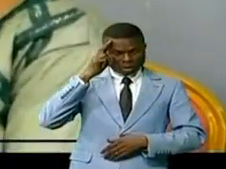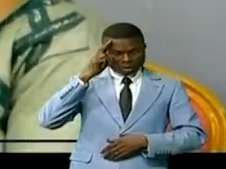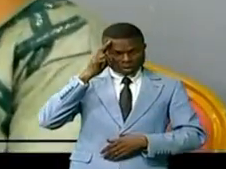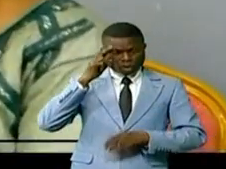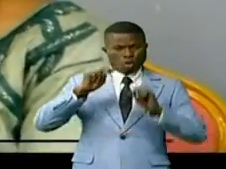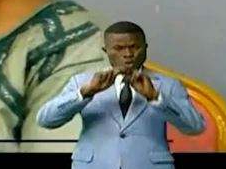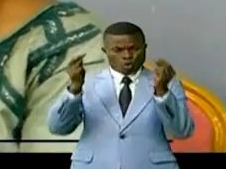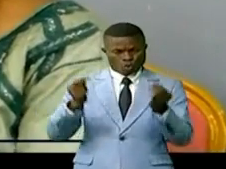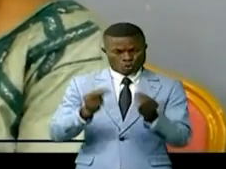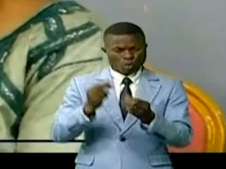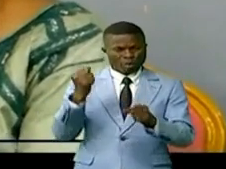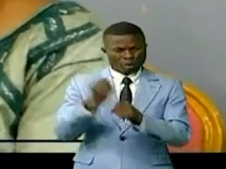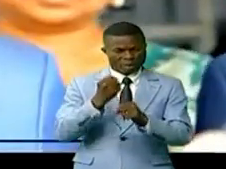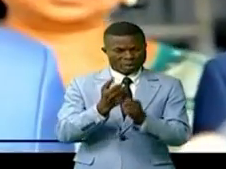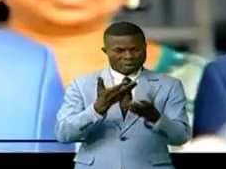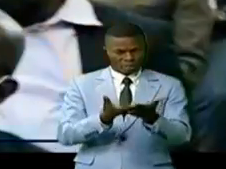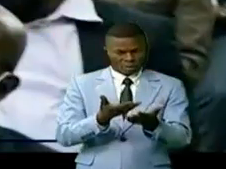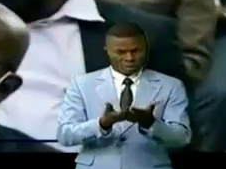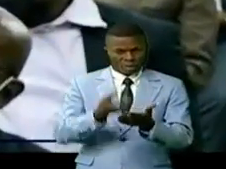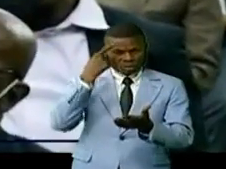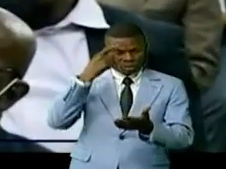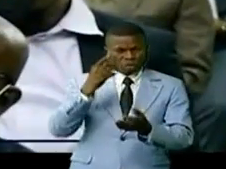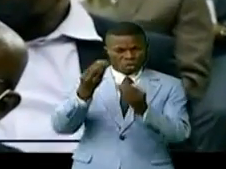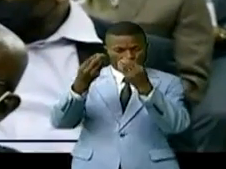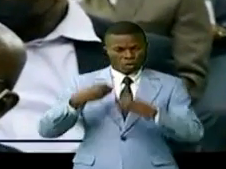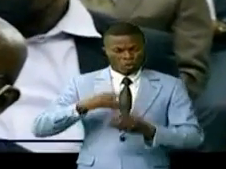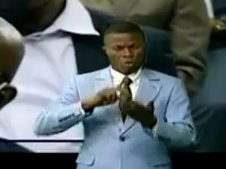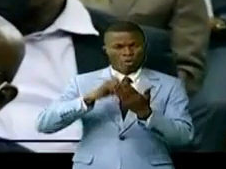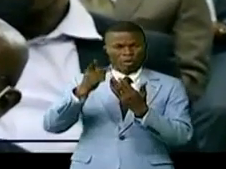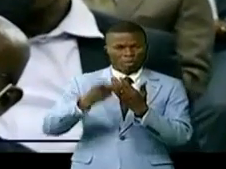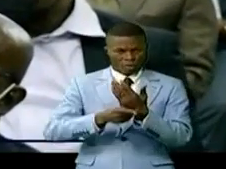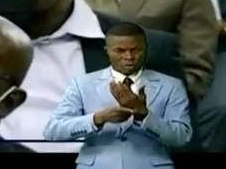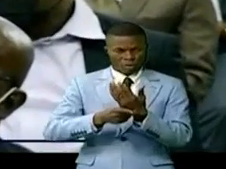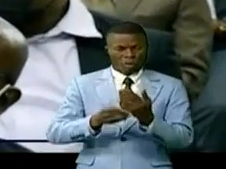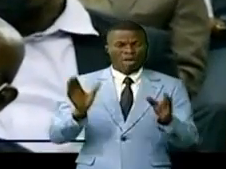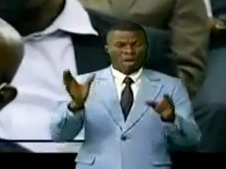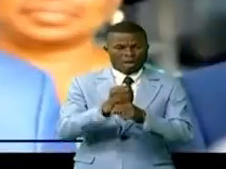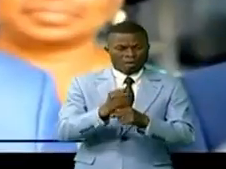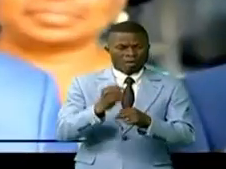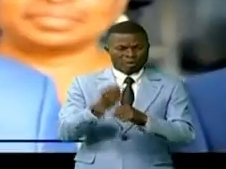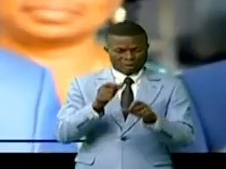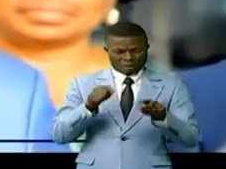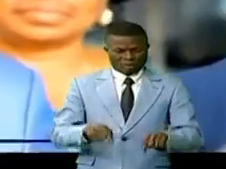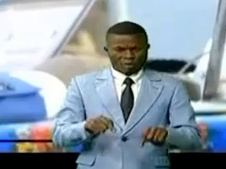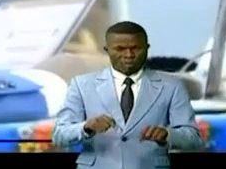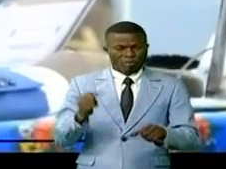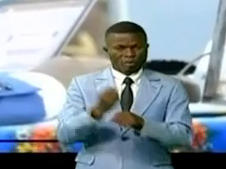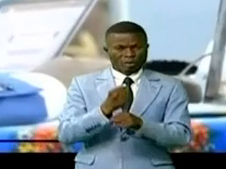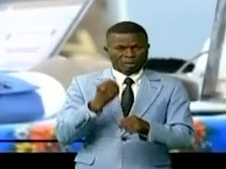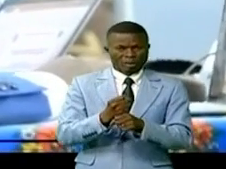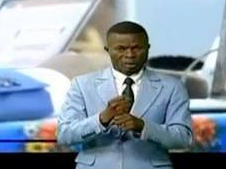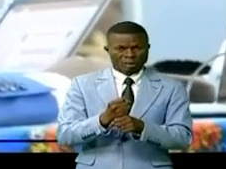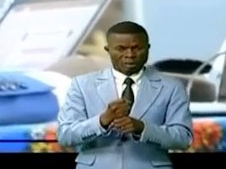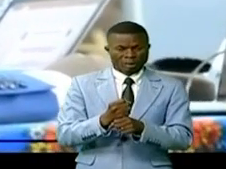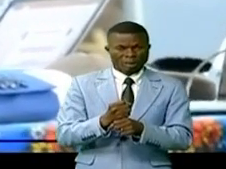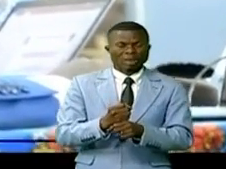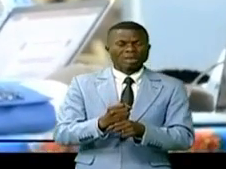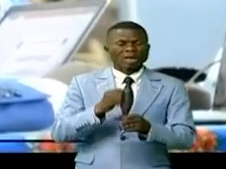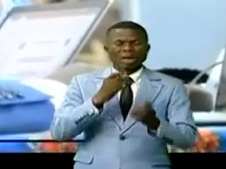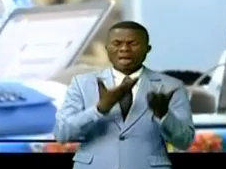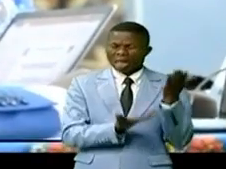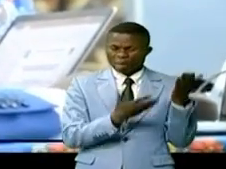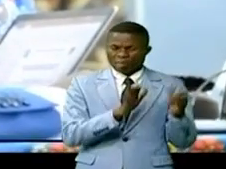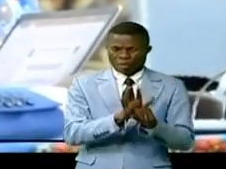forces curriculaires que nous avons mises en place pour qu'ils puissent nous donner le programme. Je crois que c'est le résumé de ce travail ici. Et c'est un travail qui ne va pas s'arrêter aujourd'hui. C'est un travail